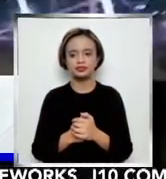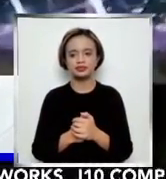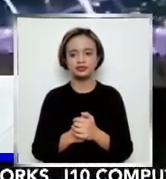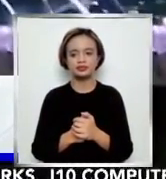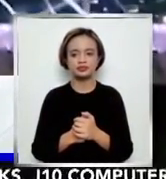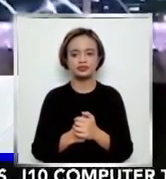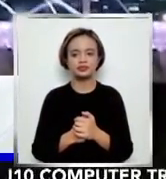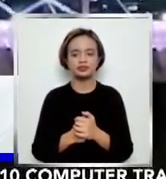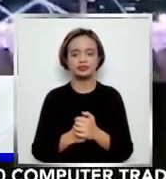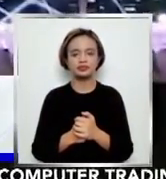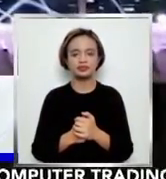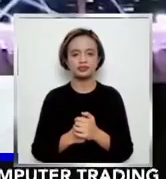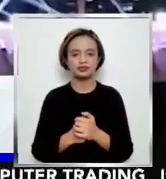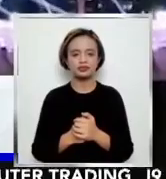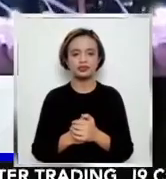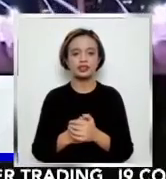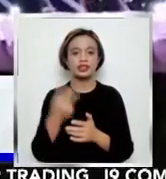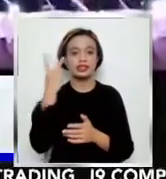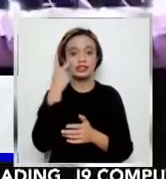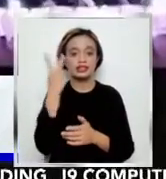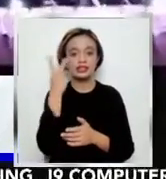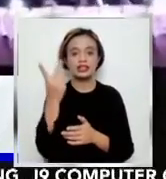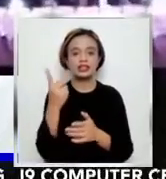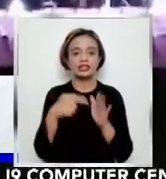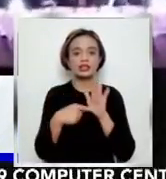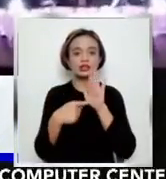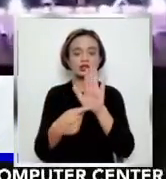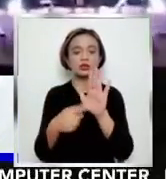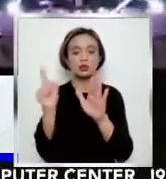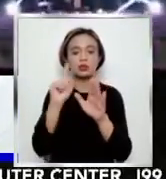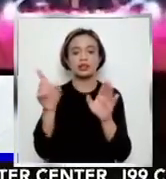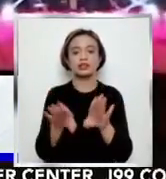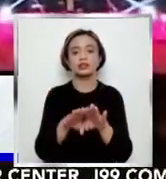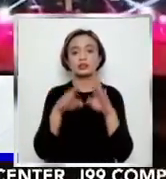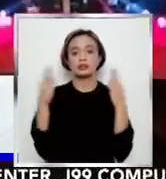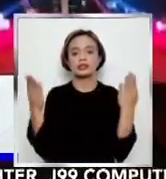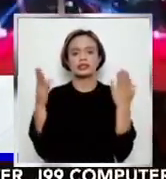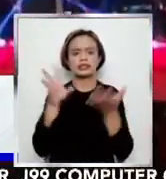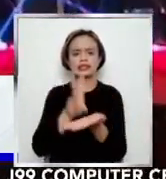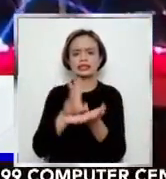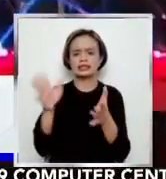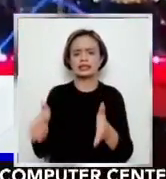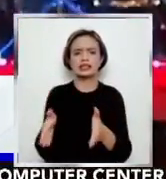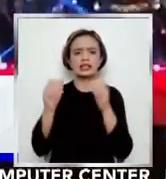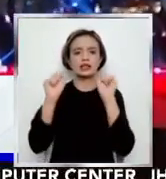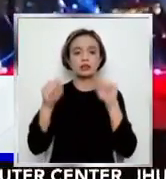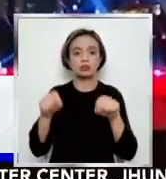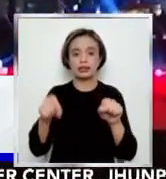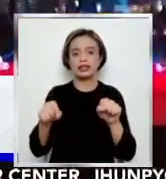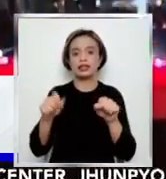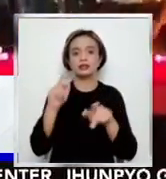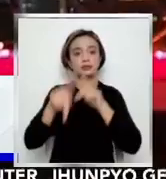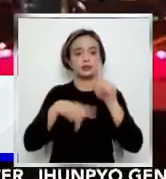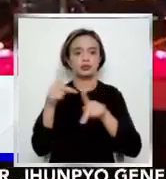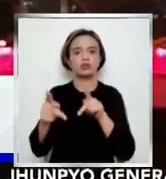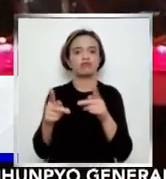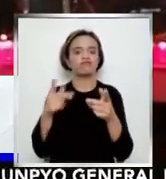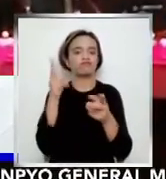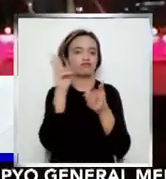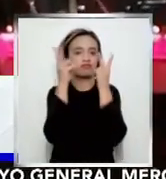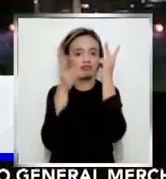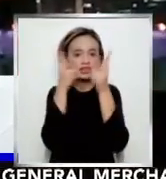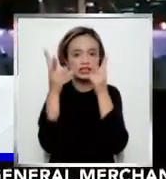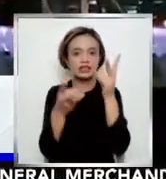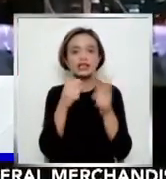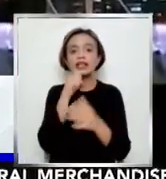Ang Light and Sound Show, hudyat na pagbubukas ng isang development sa lugar na pwede ring pasyalan ng publiko. Hindi lang kasi mga sasakyang dimakina